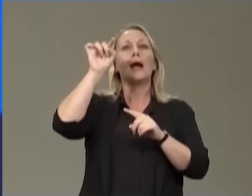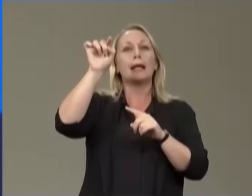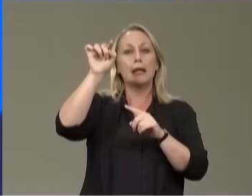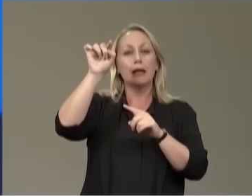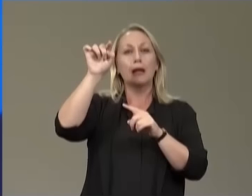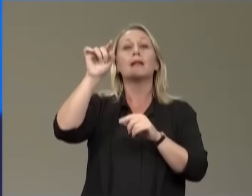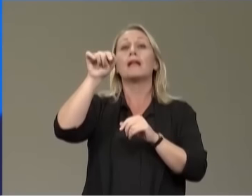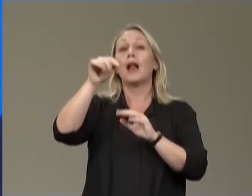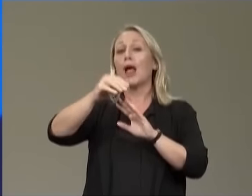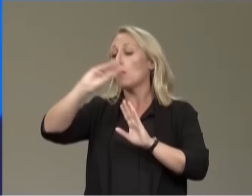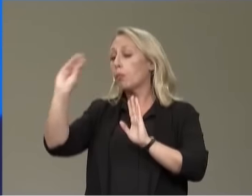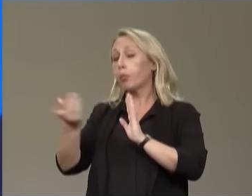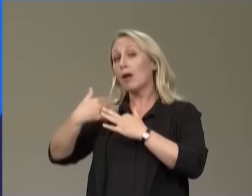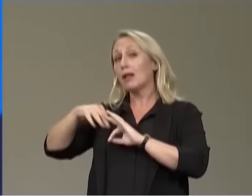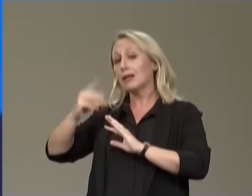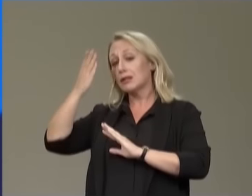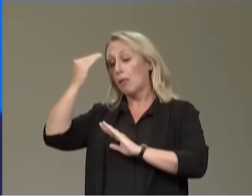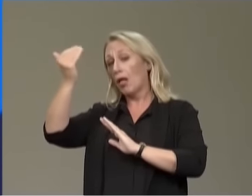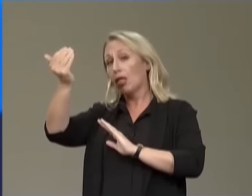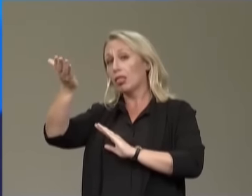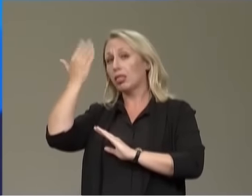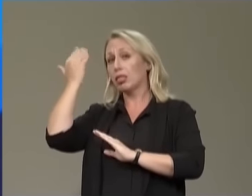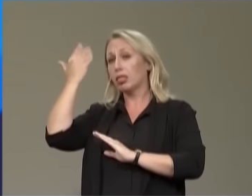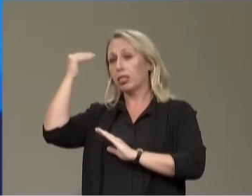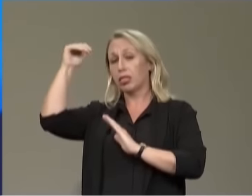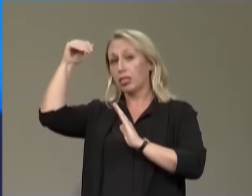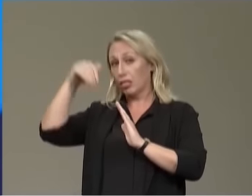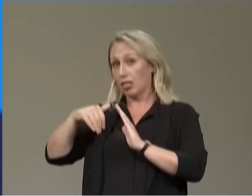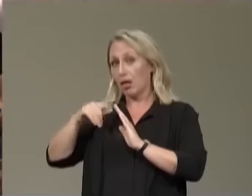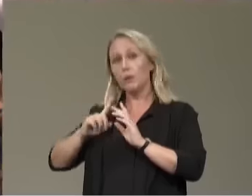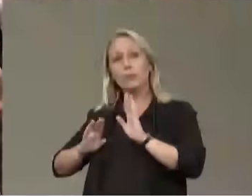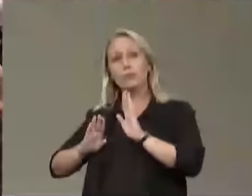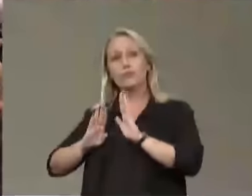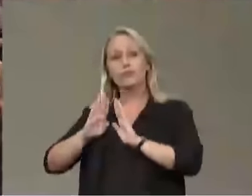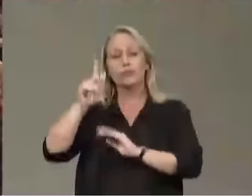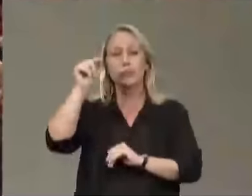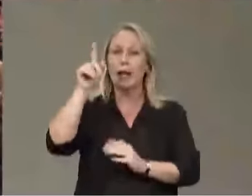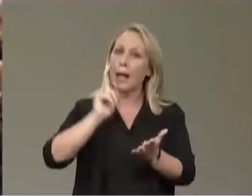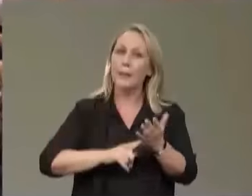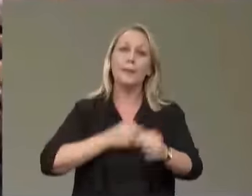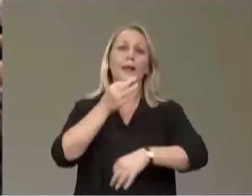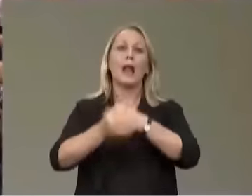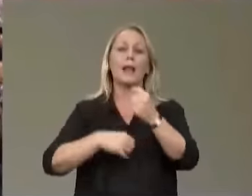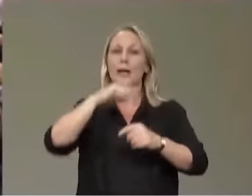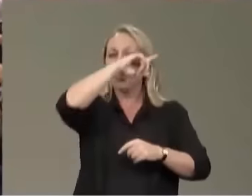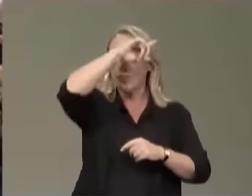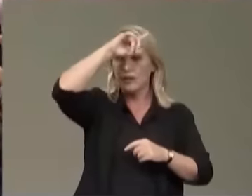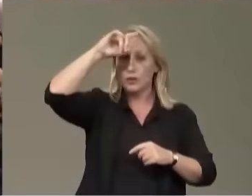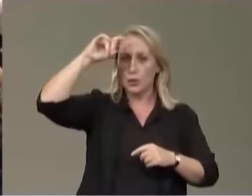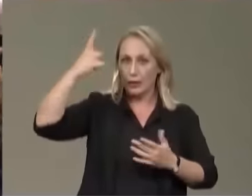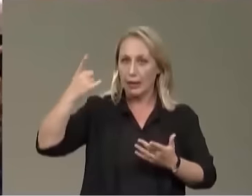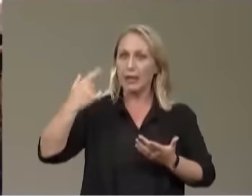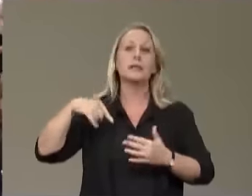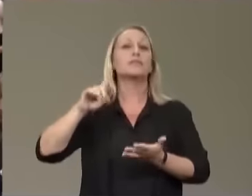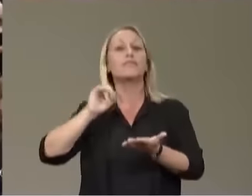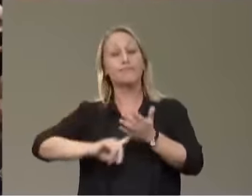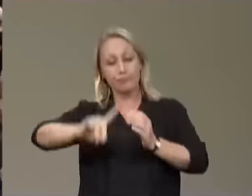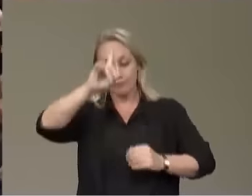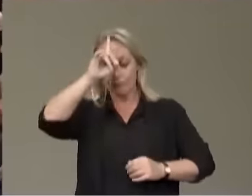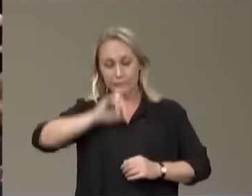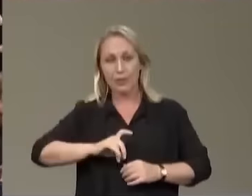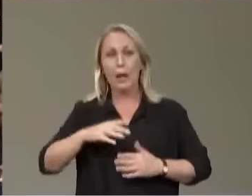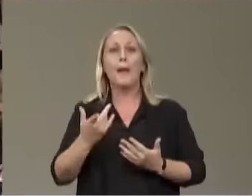πίσω ξεκινήσαμε. Έχουμε χρέος να επισημαίνουμε τις δυσκολίες, έχουμε χρέος να βρίσκουμε